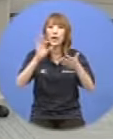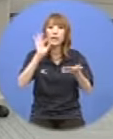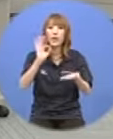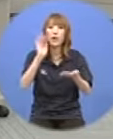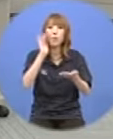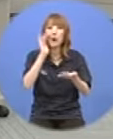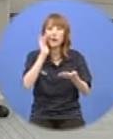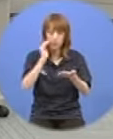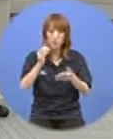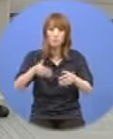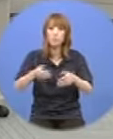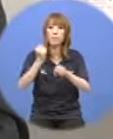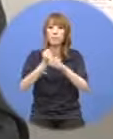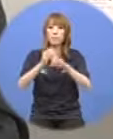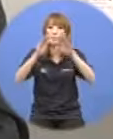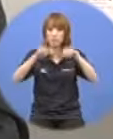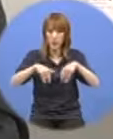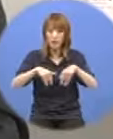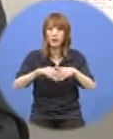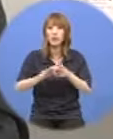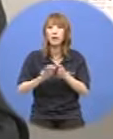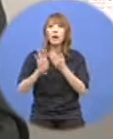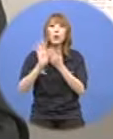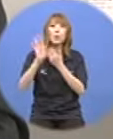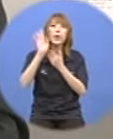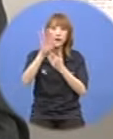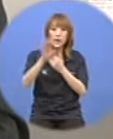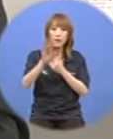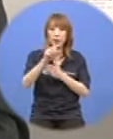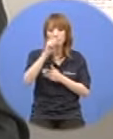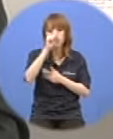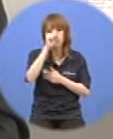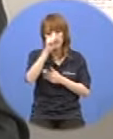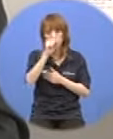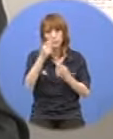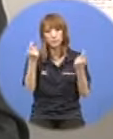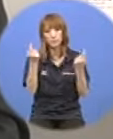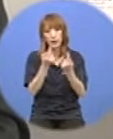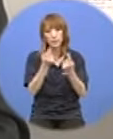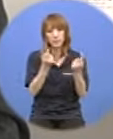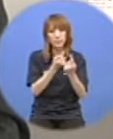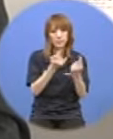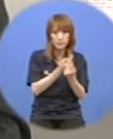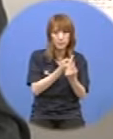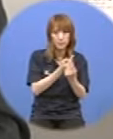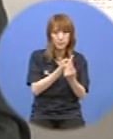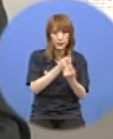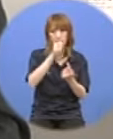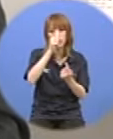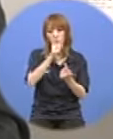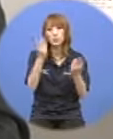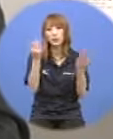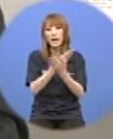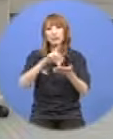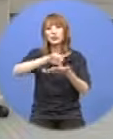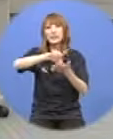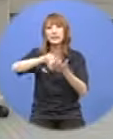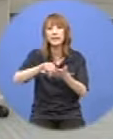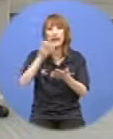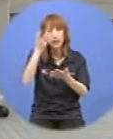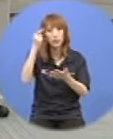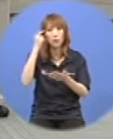ってきてこれからまあその足を引っ張られることが少なくなってきた地域かなという感じはするんですけどね、